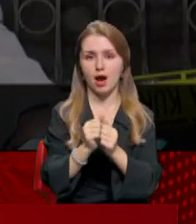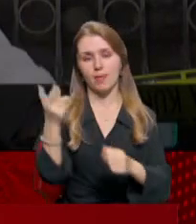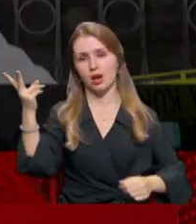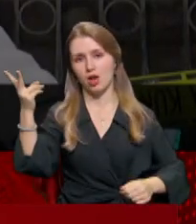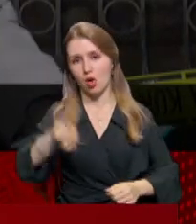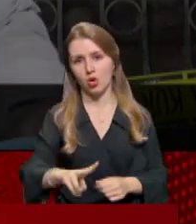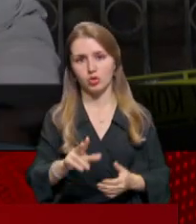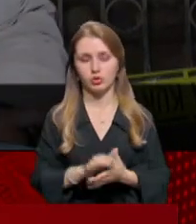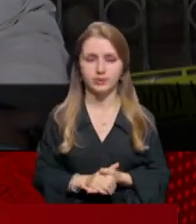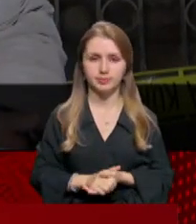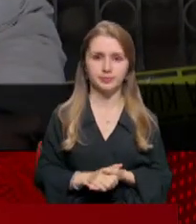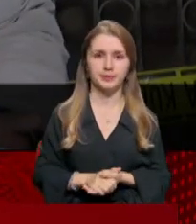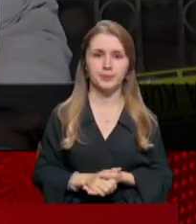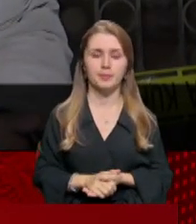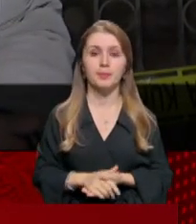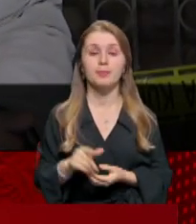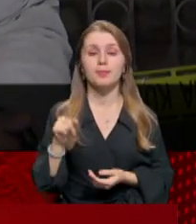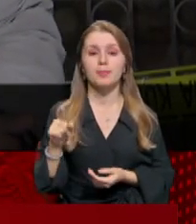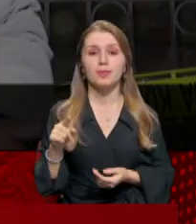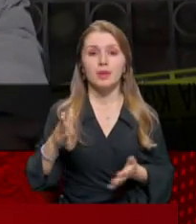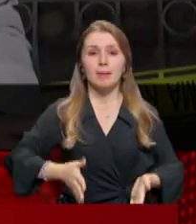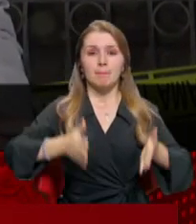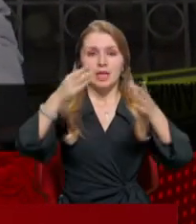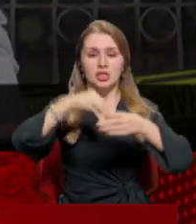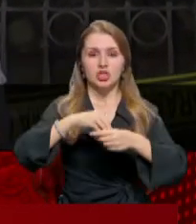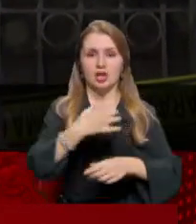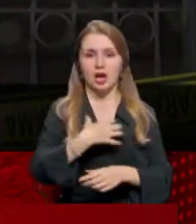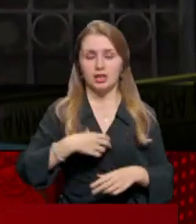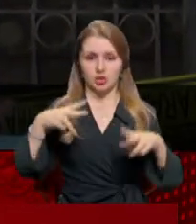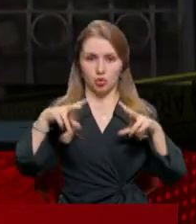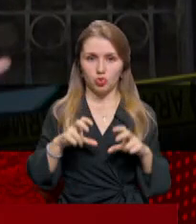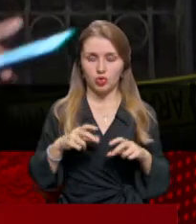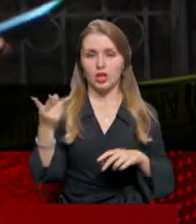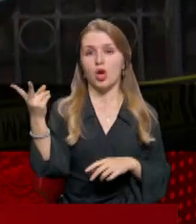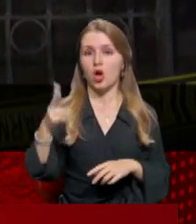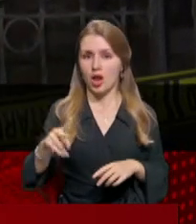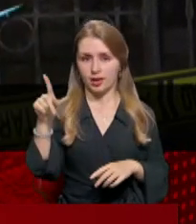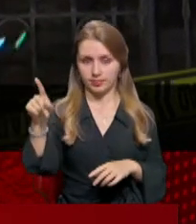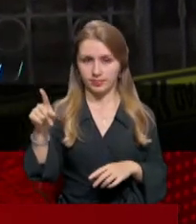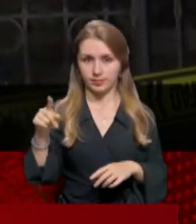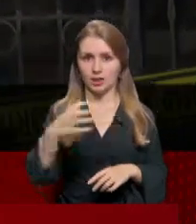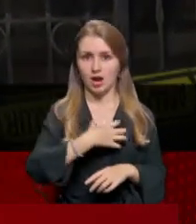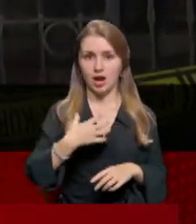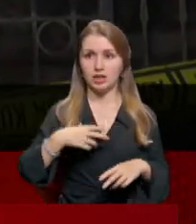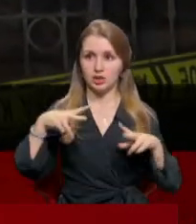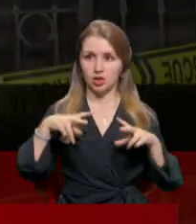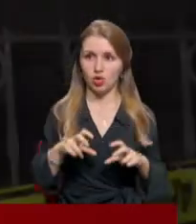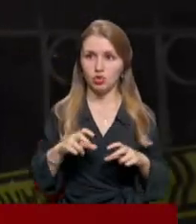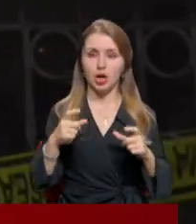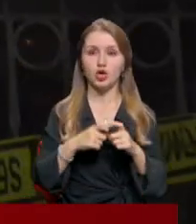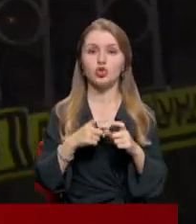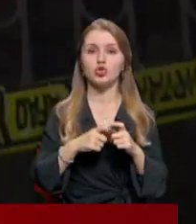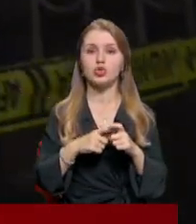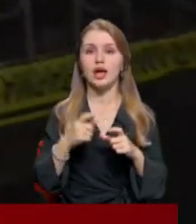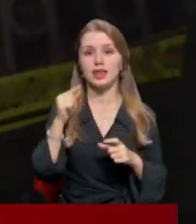birlikte koca bir enkaza dönüştü. Şimdi o binada annesi oturan, yaşamını yitiren annesi oturan Gülsen Hanım,